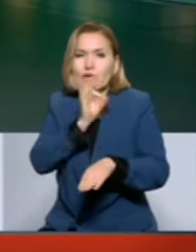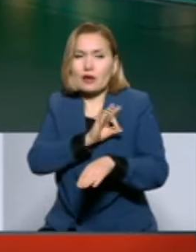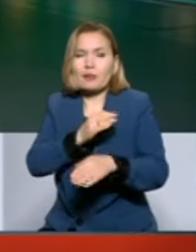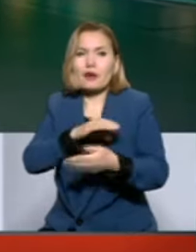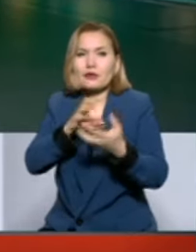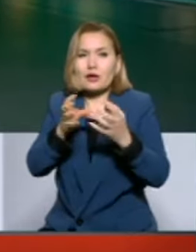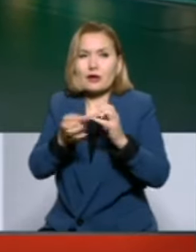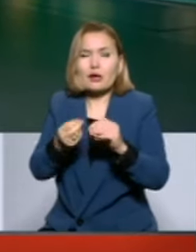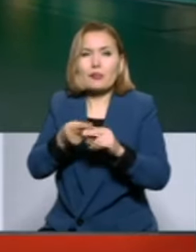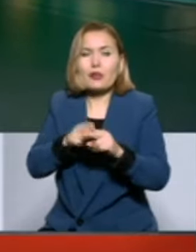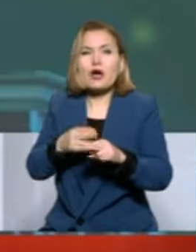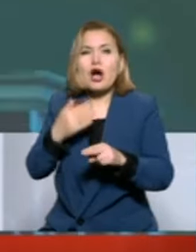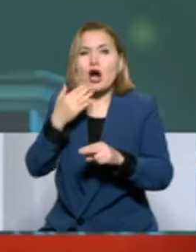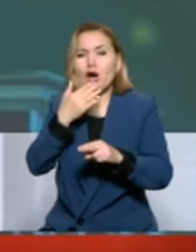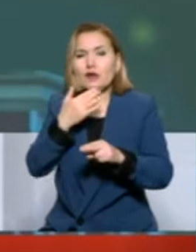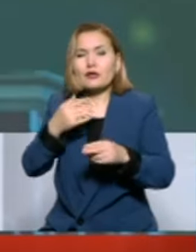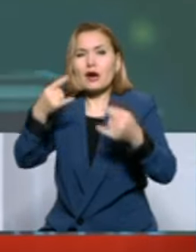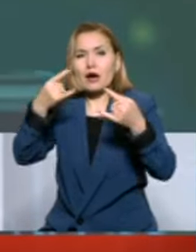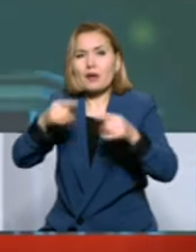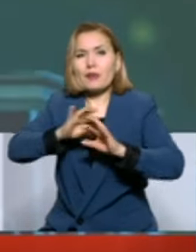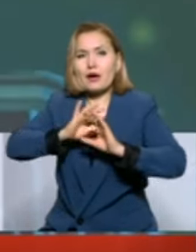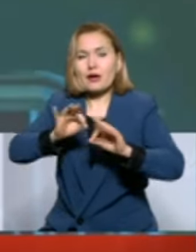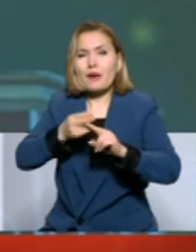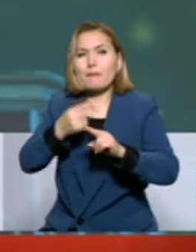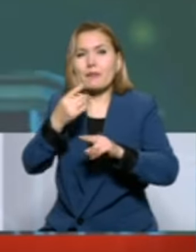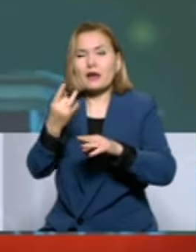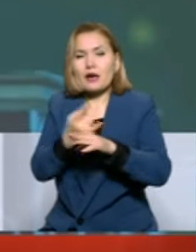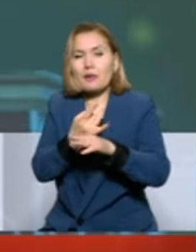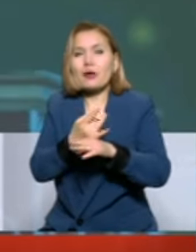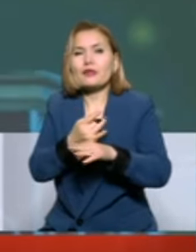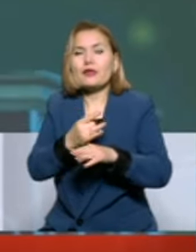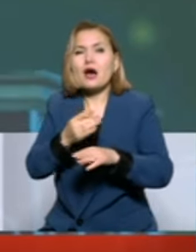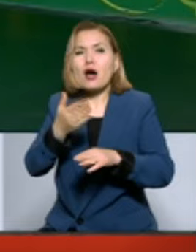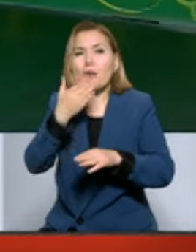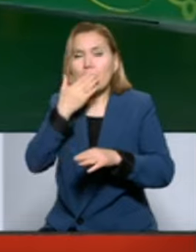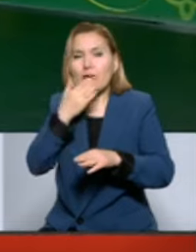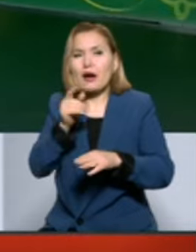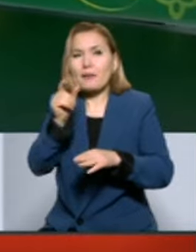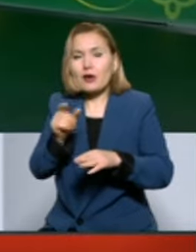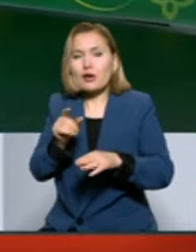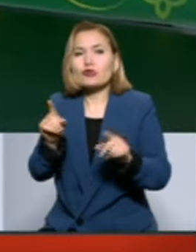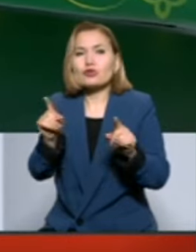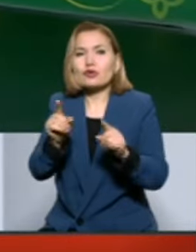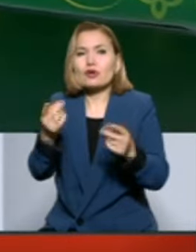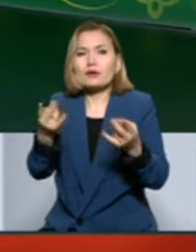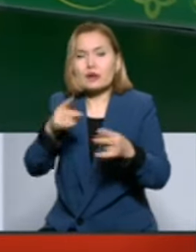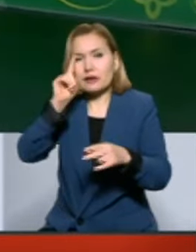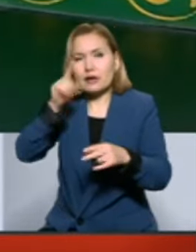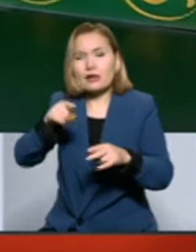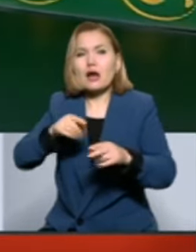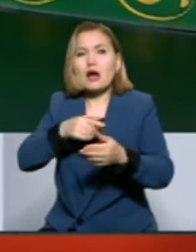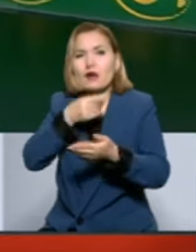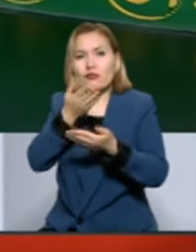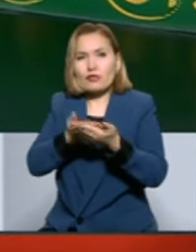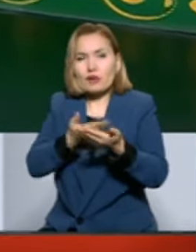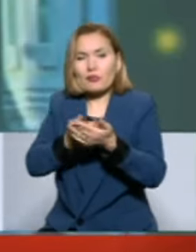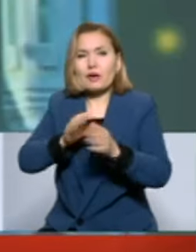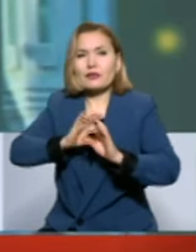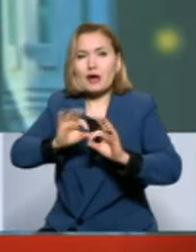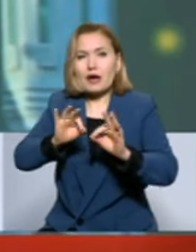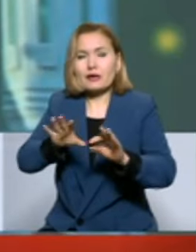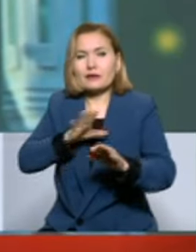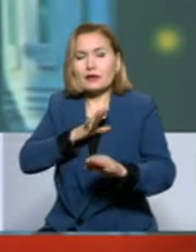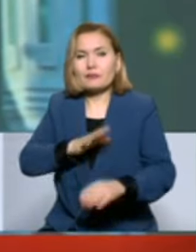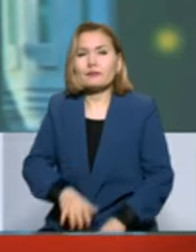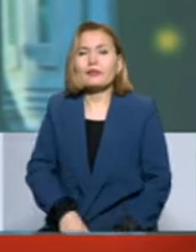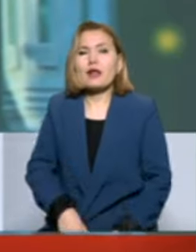Тағанұлы. Сондай-ақ ұлттық арнаға берген сұхбатында бірінші рет ауыз бекітетін адамдар нені ескеру керектігі бойынша кеңес айтты. Кез